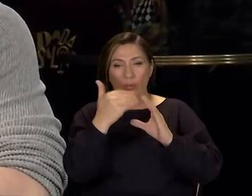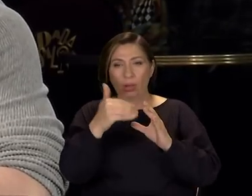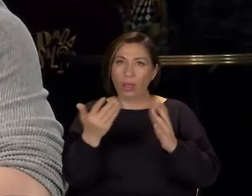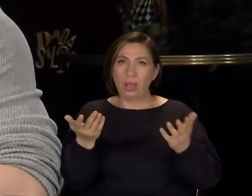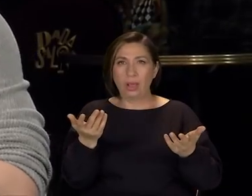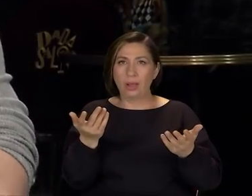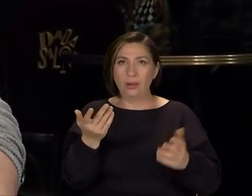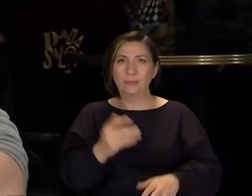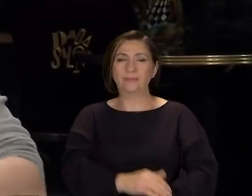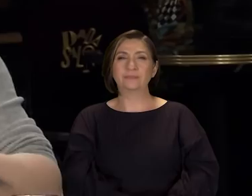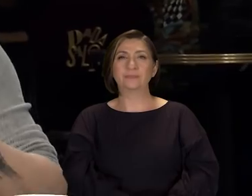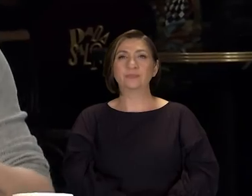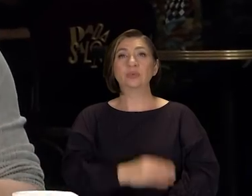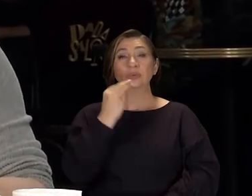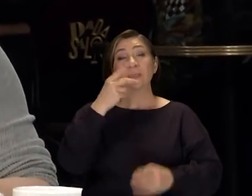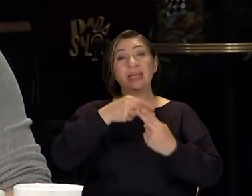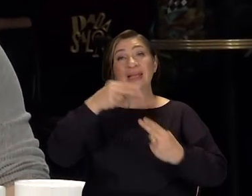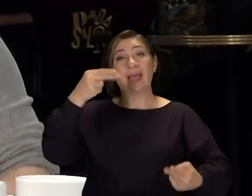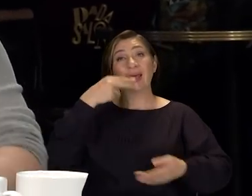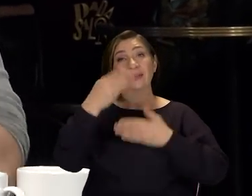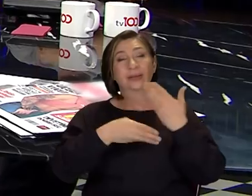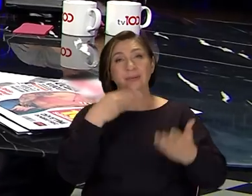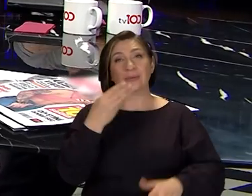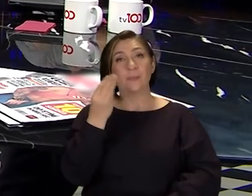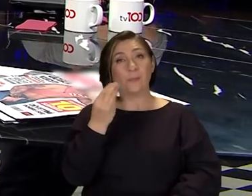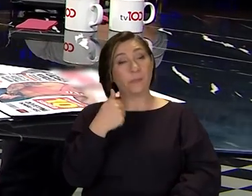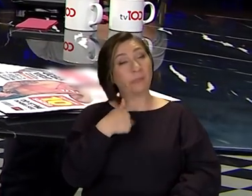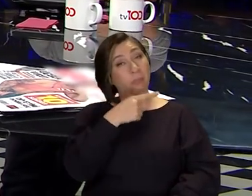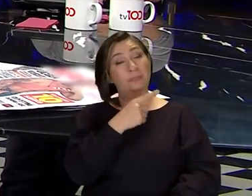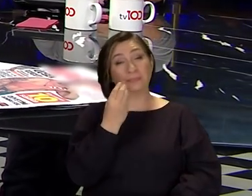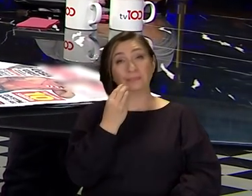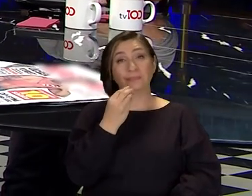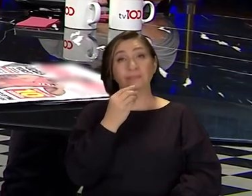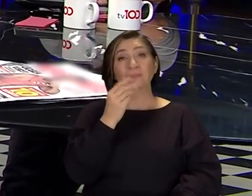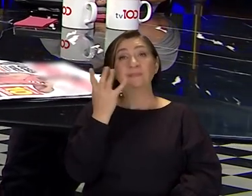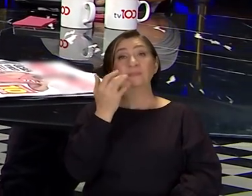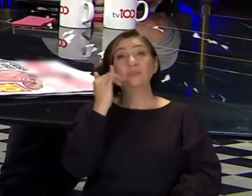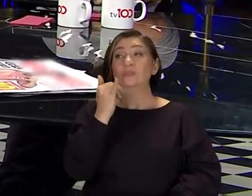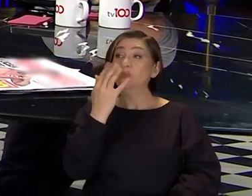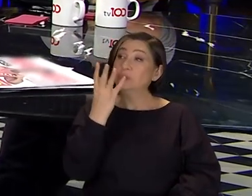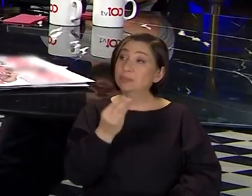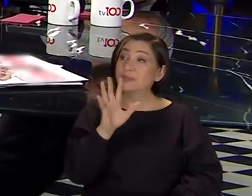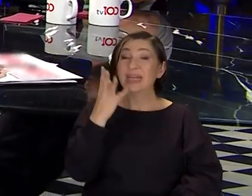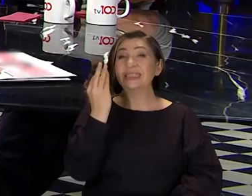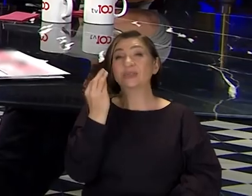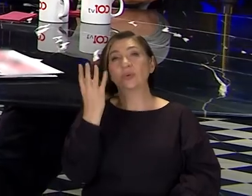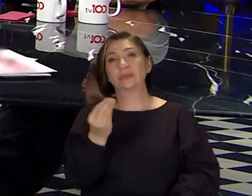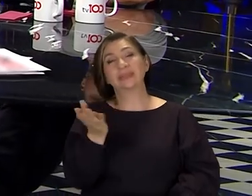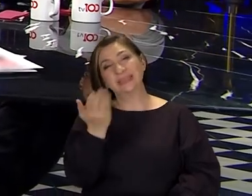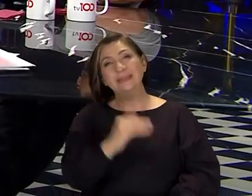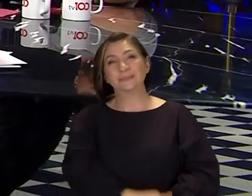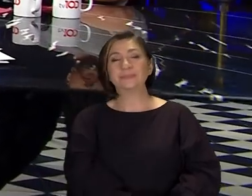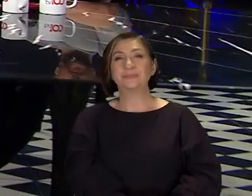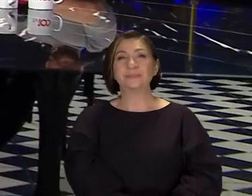kadar. Çok bir acayipmiş. De, çünkü güzel bir hikaye anlattı aslında hani. İyisin bence orada. Yani sana söyleyeyim, en kötüsü olabilir ya da en iyisi olabilir. Neyse.